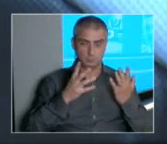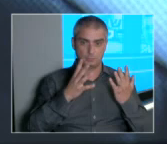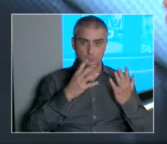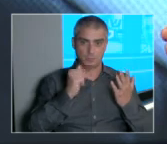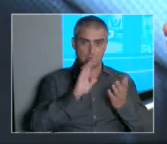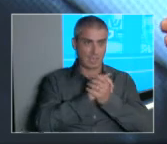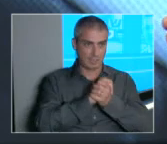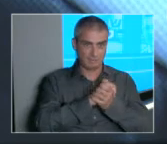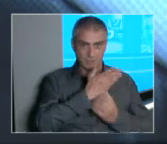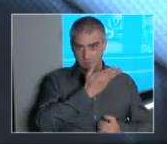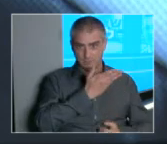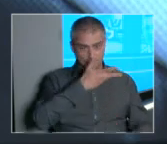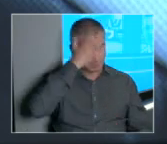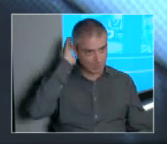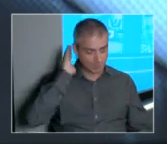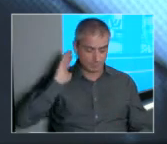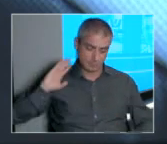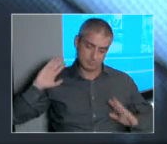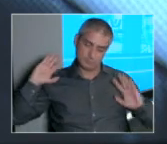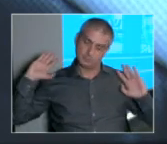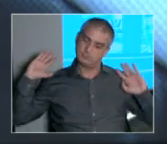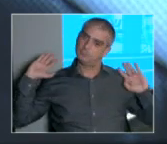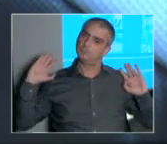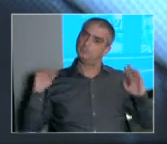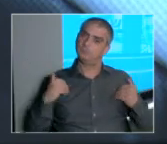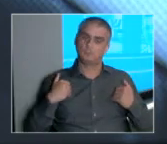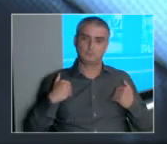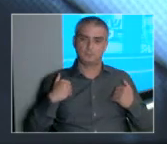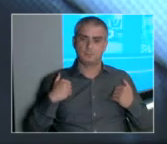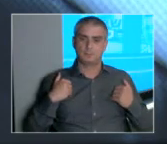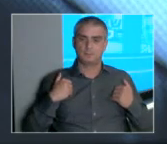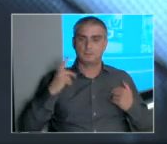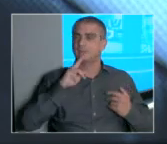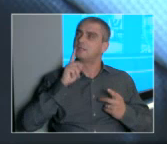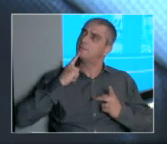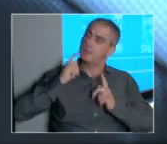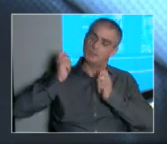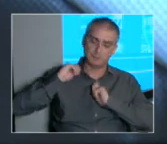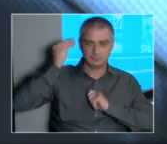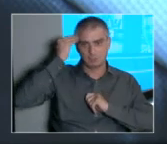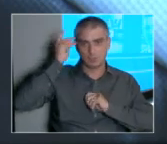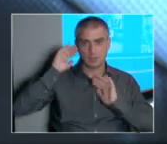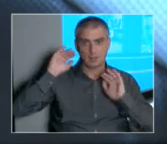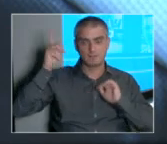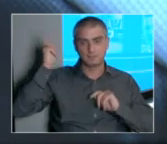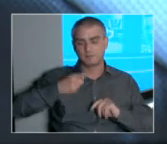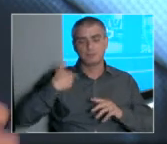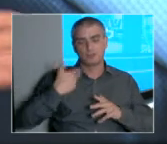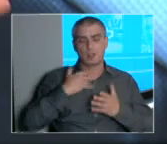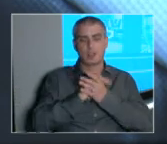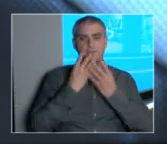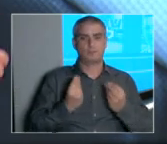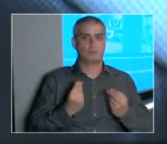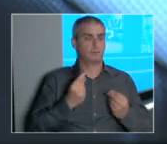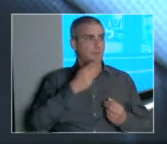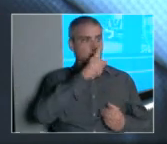חבר לפיד, אז יש לי צבא מאמא שלי, זכרונה לברכה, שיהיה לי חברים טובים. אבל תראה,